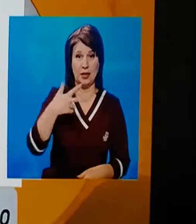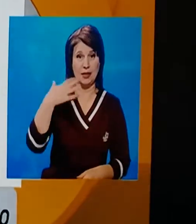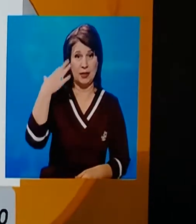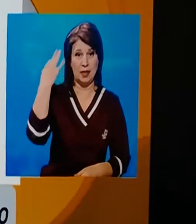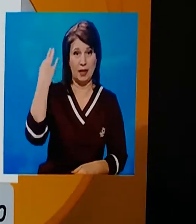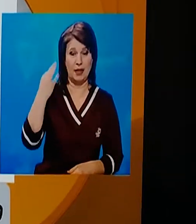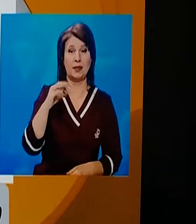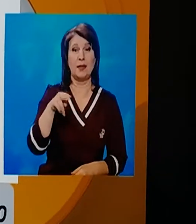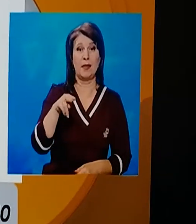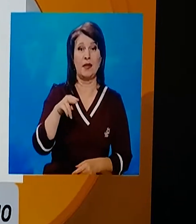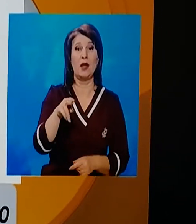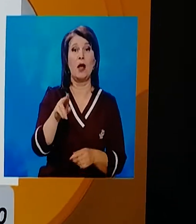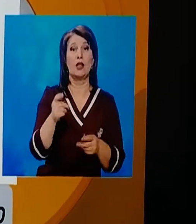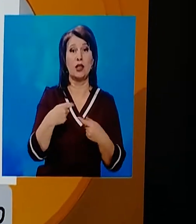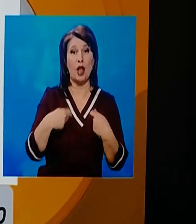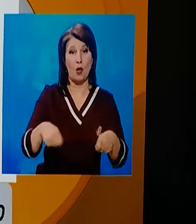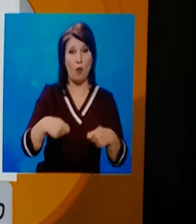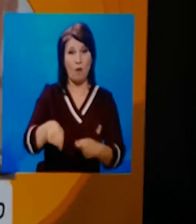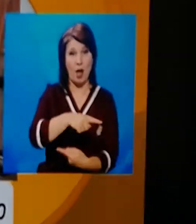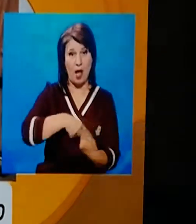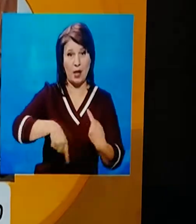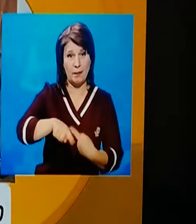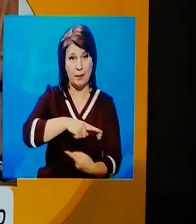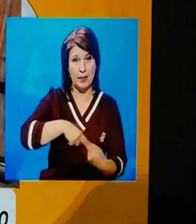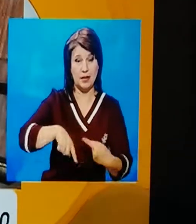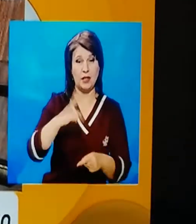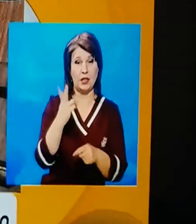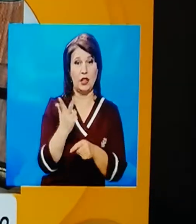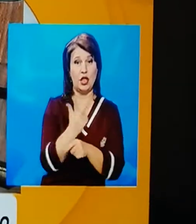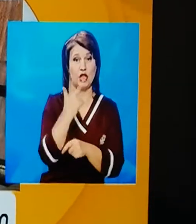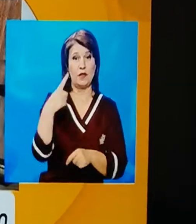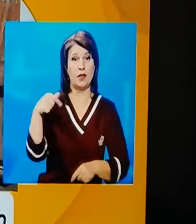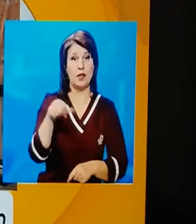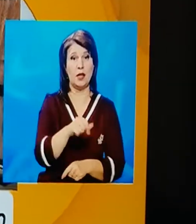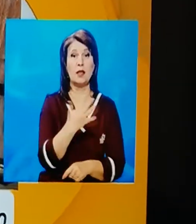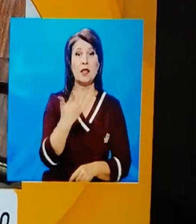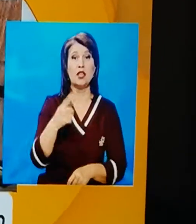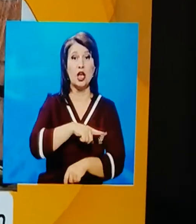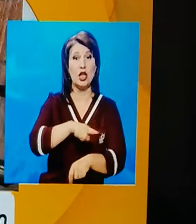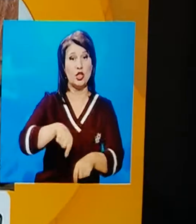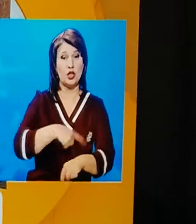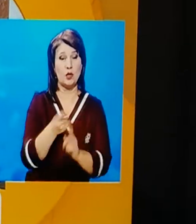Андриан Панфилия. Мужчина, торговый агент в аграрном бизнесе, трижды в неделю на несколько